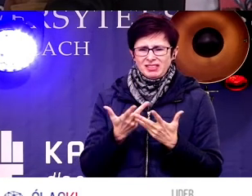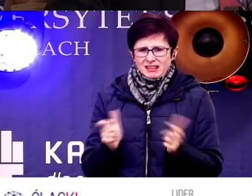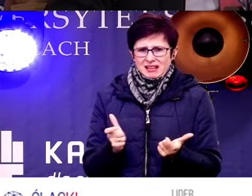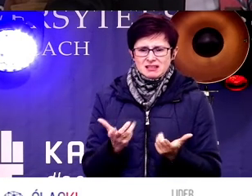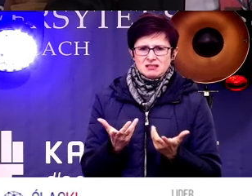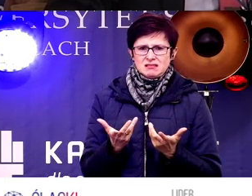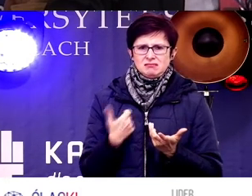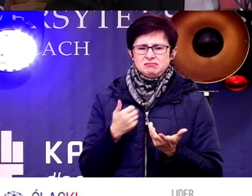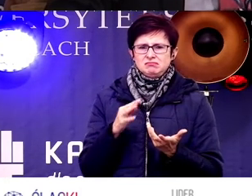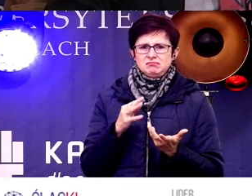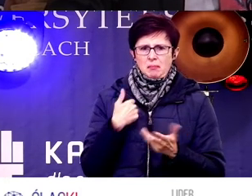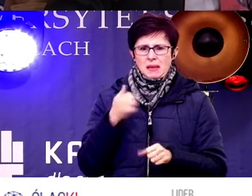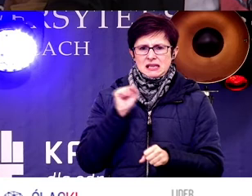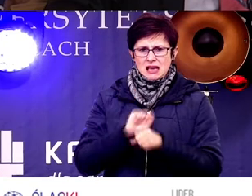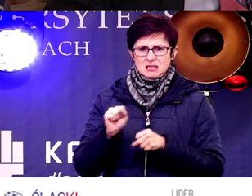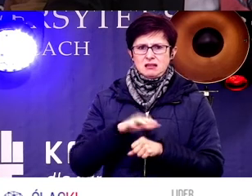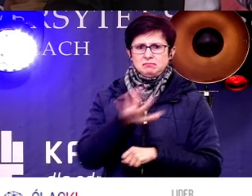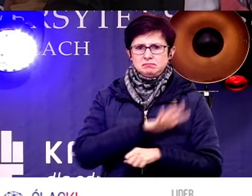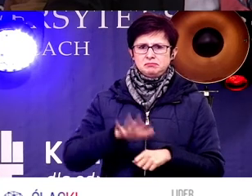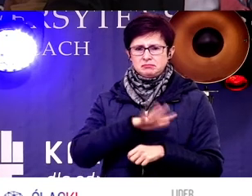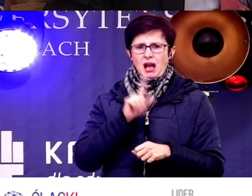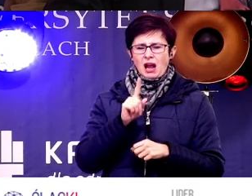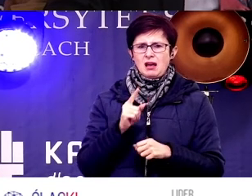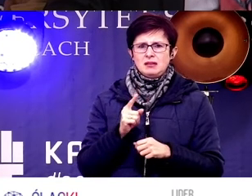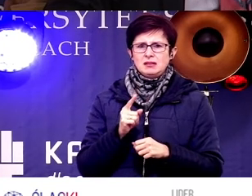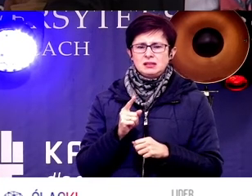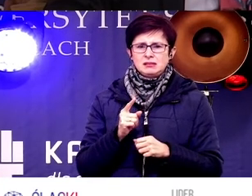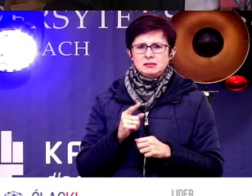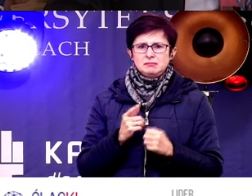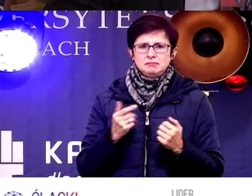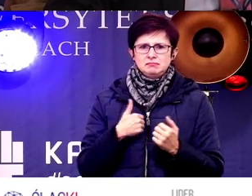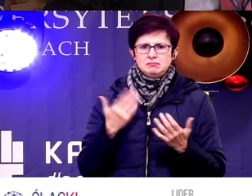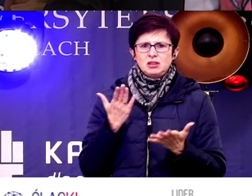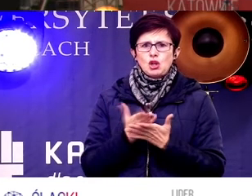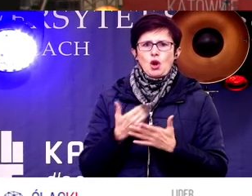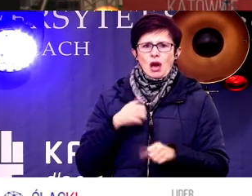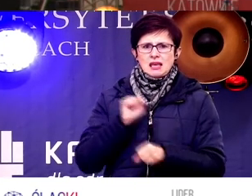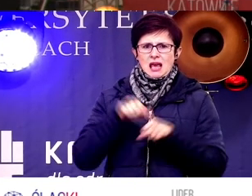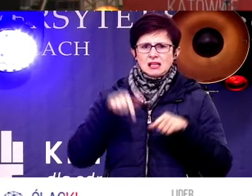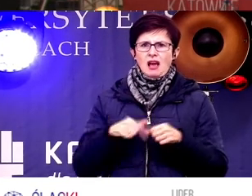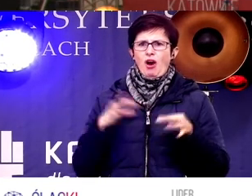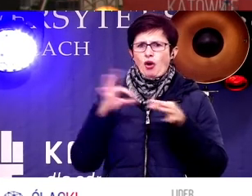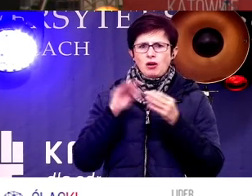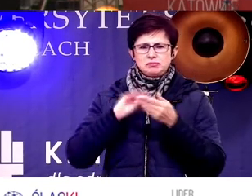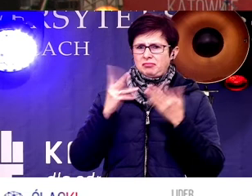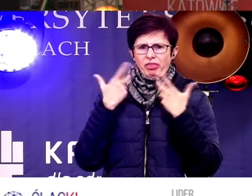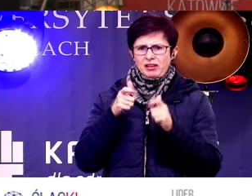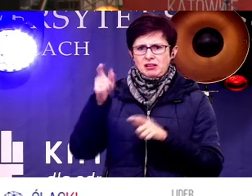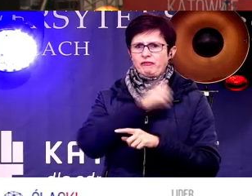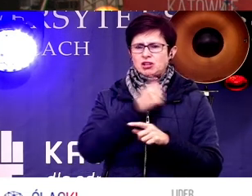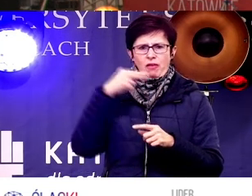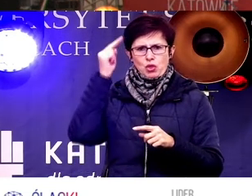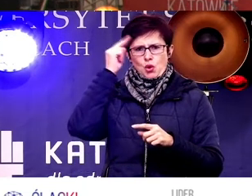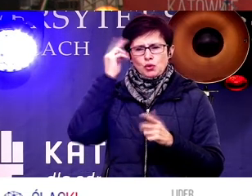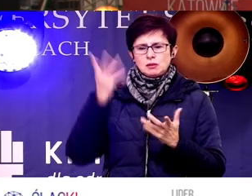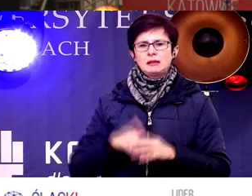zasadzie jesteśmy w placówce, ale jesteśmy tylko obecni. Dziękuję bardzo.